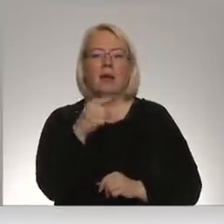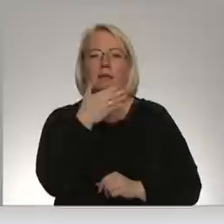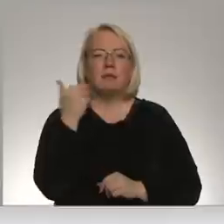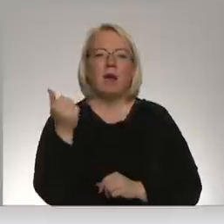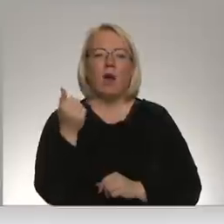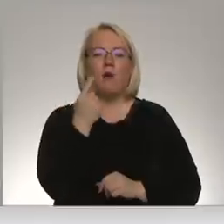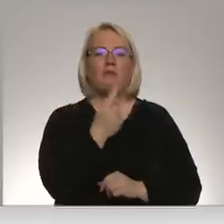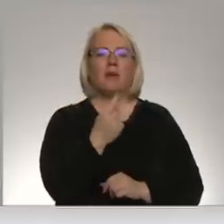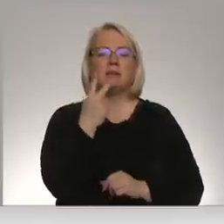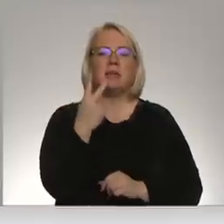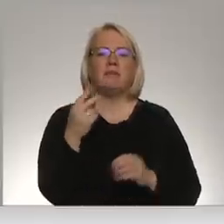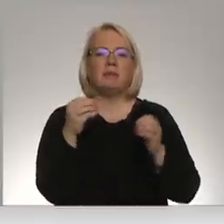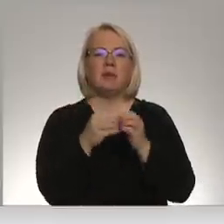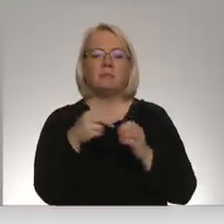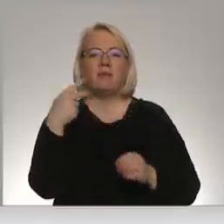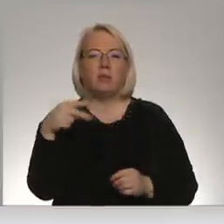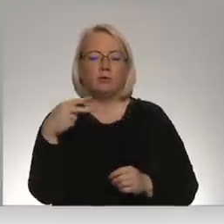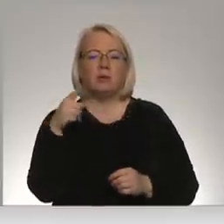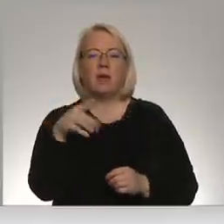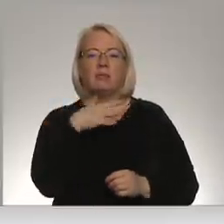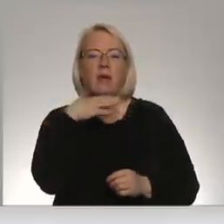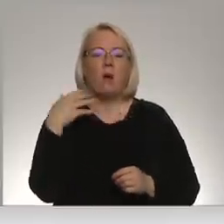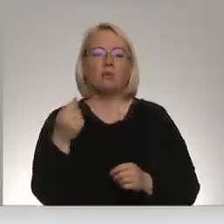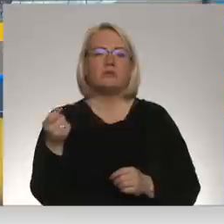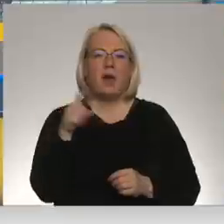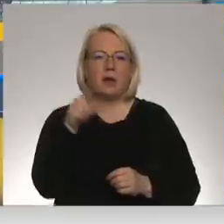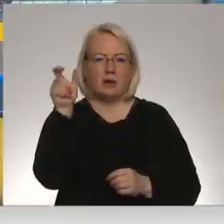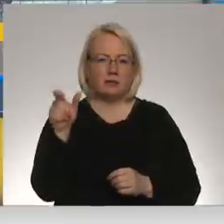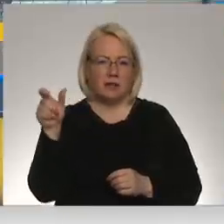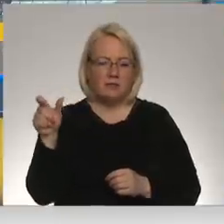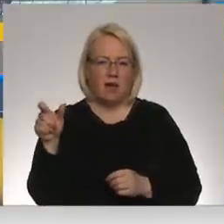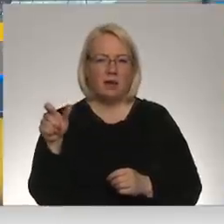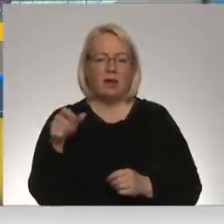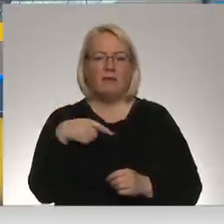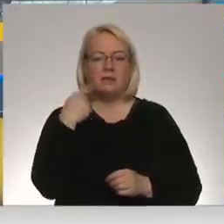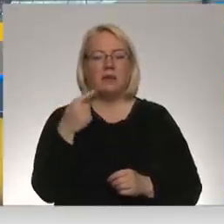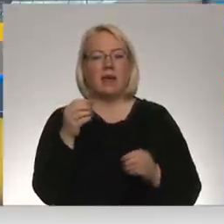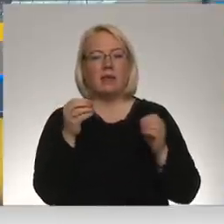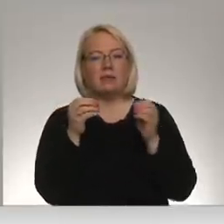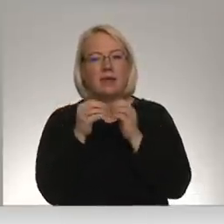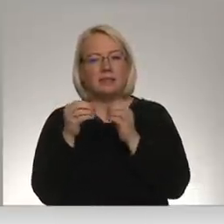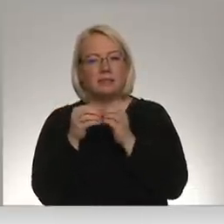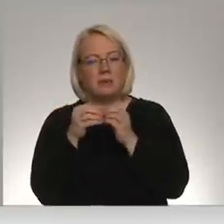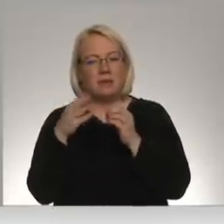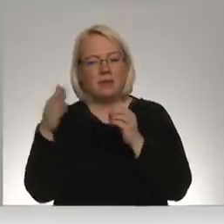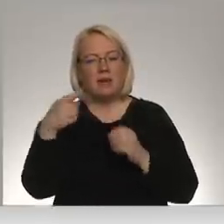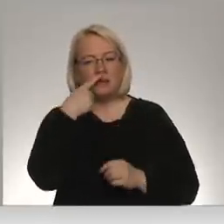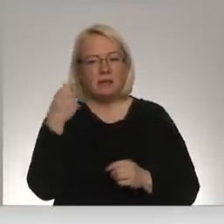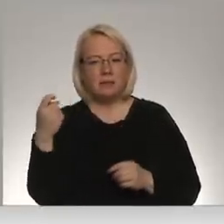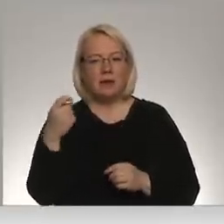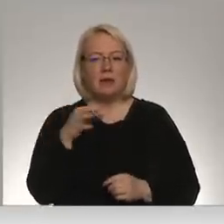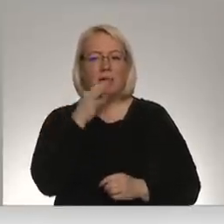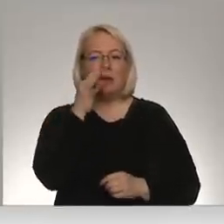saka, 1, 2, 10 vai 20, tie ir krietni vairāk cilvēki. Jūs teiktu 10 vai pat 100? Es pateiktu